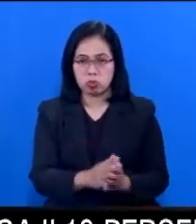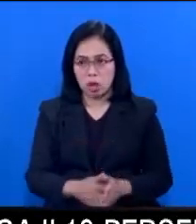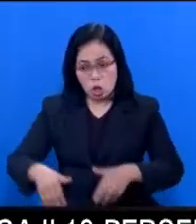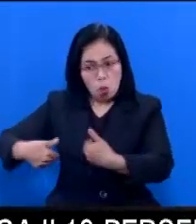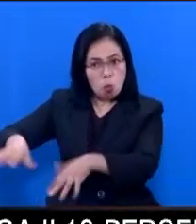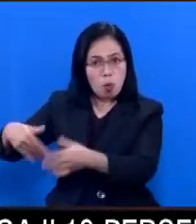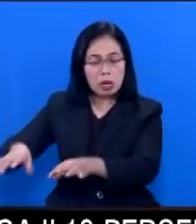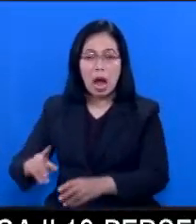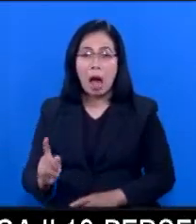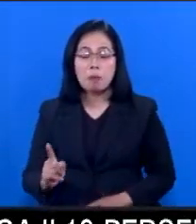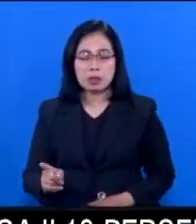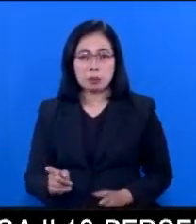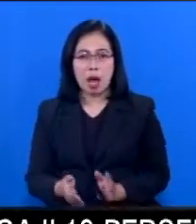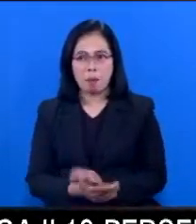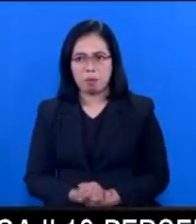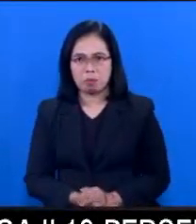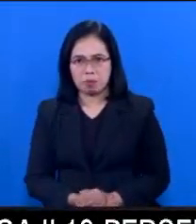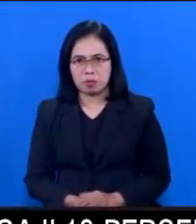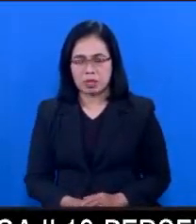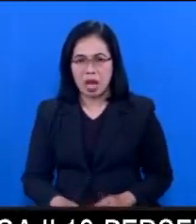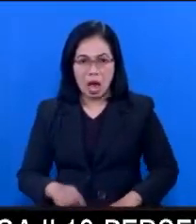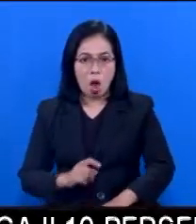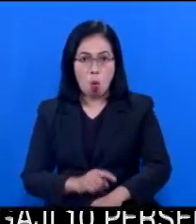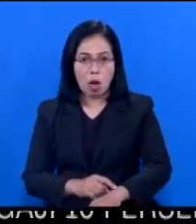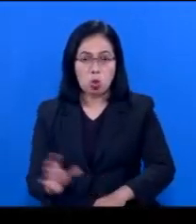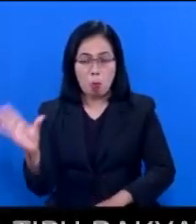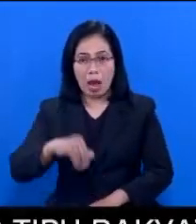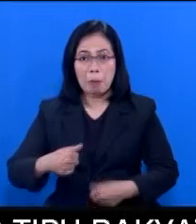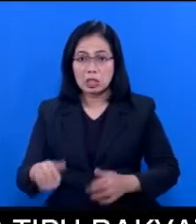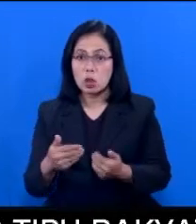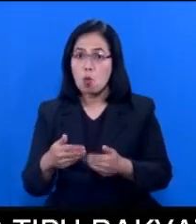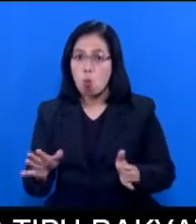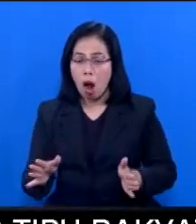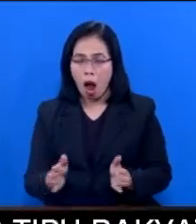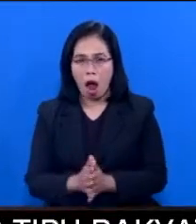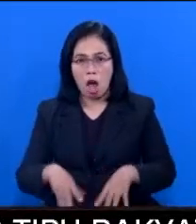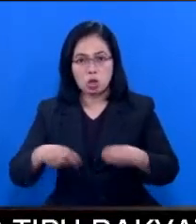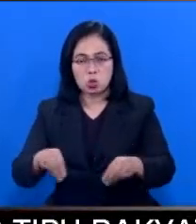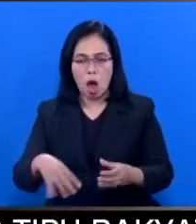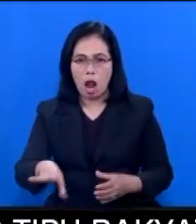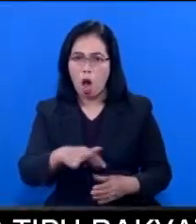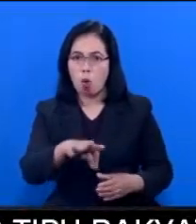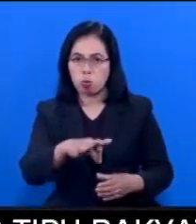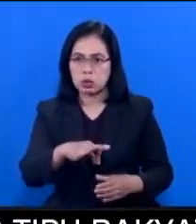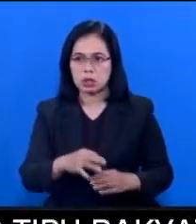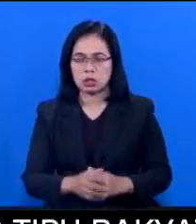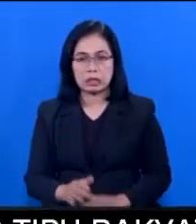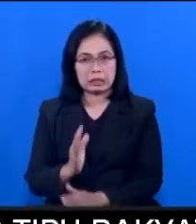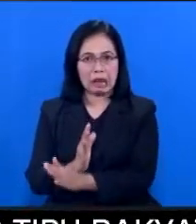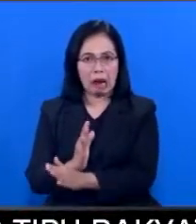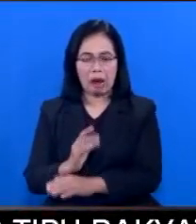operasional melawan dan merusak dua mobil patroli Polsek Kenjeran dan Satpol PP Kota Surabaya.